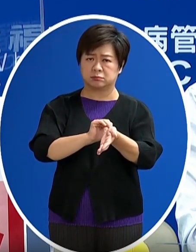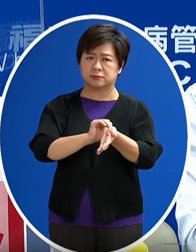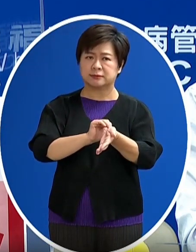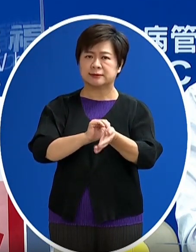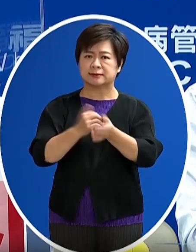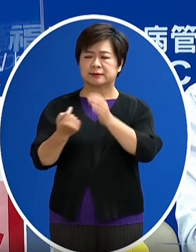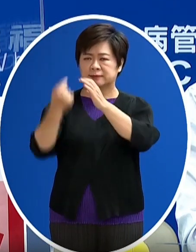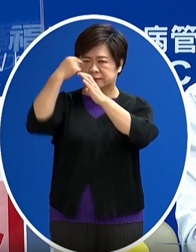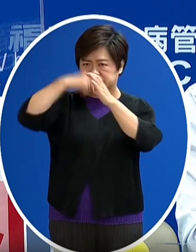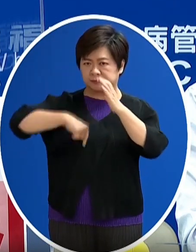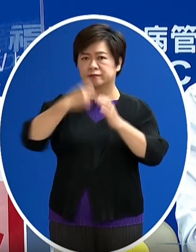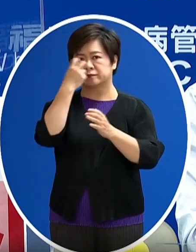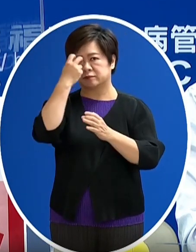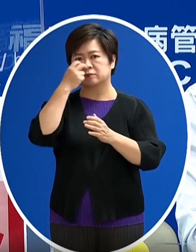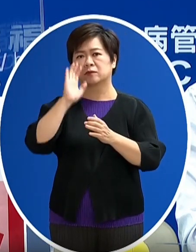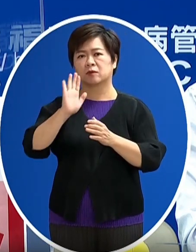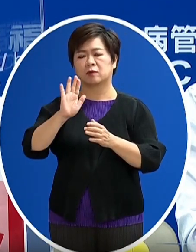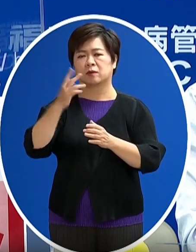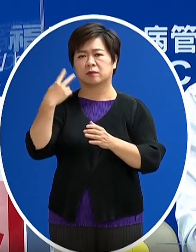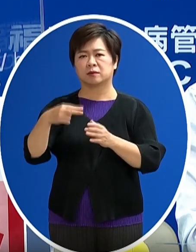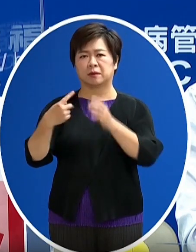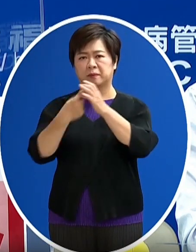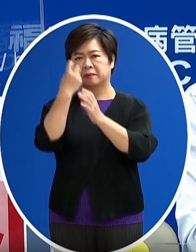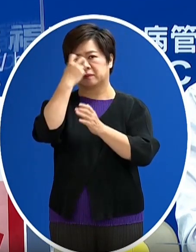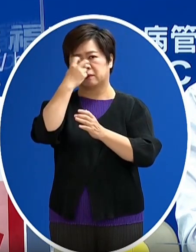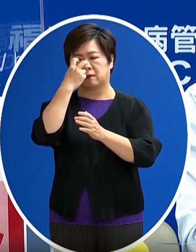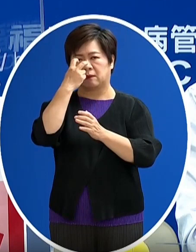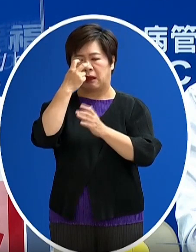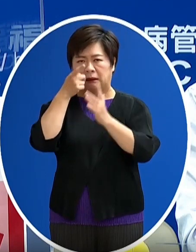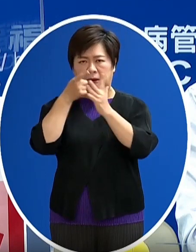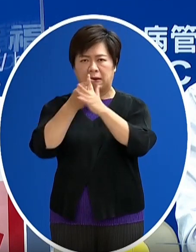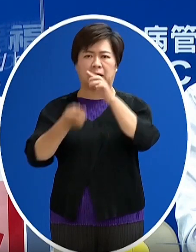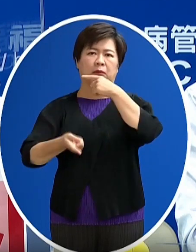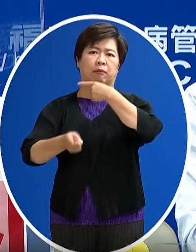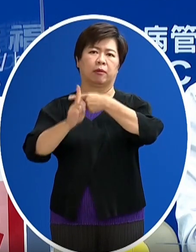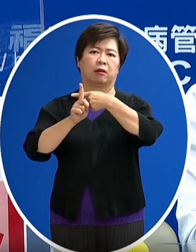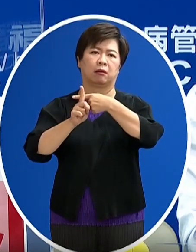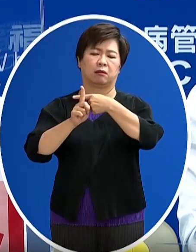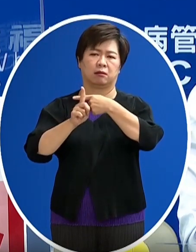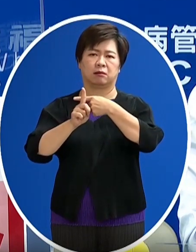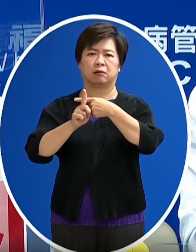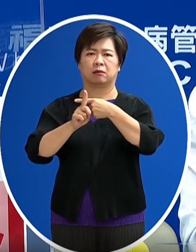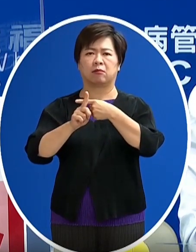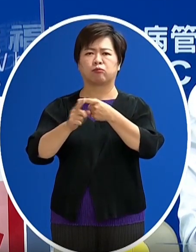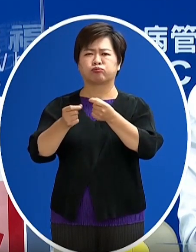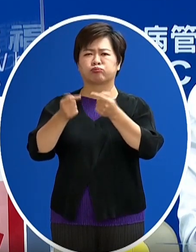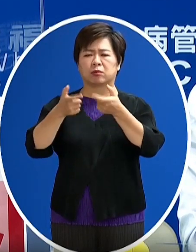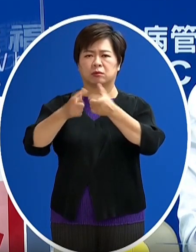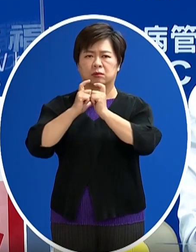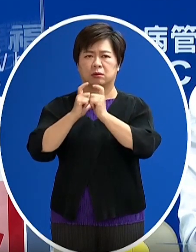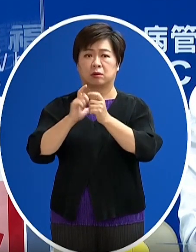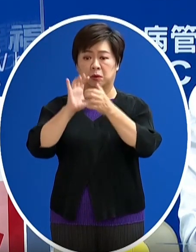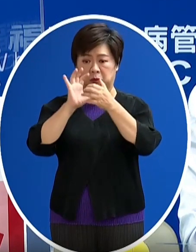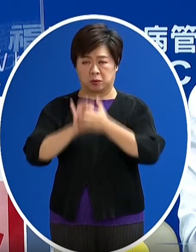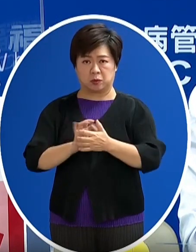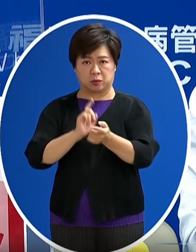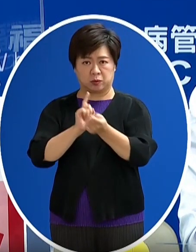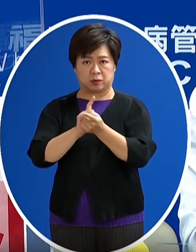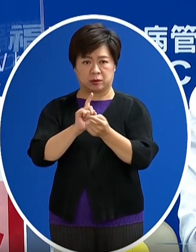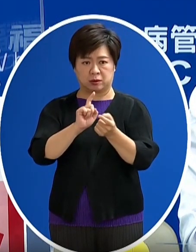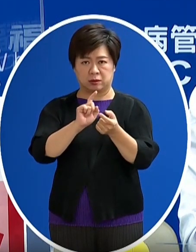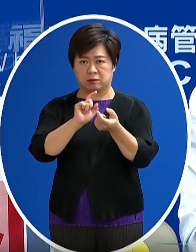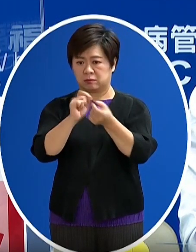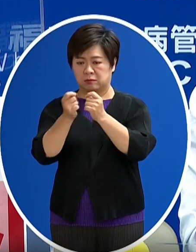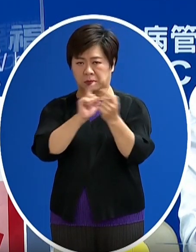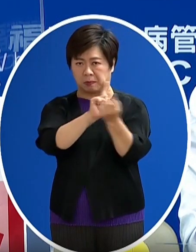入性的检查，所以在采检，那发现是有阳性，那进而对他的周遭的这些接触